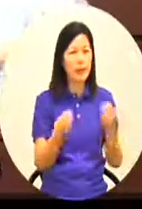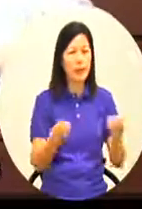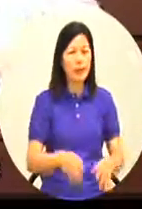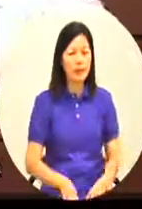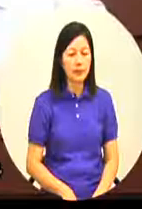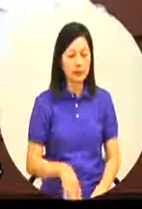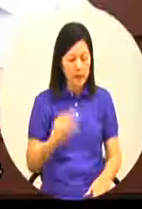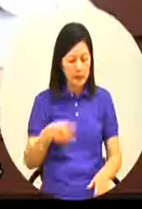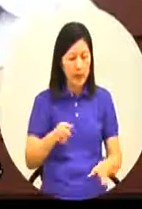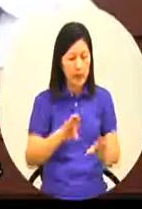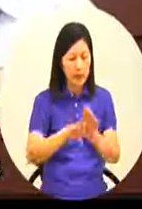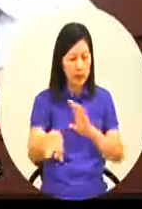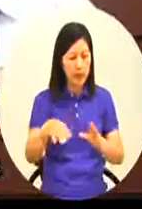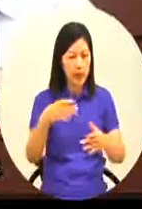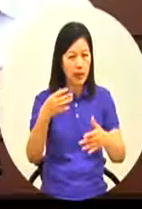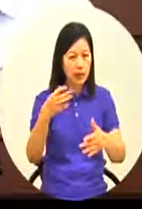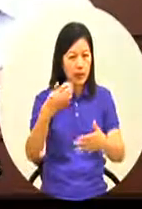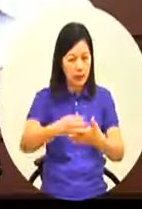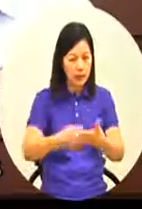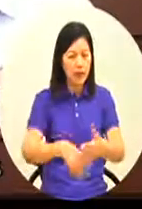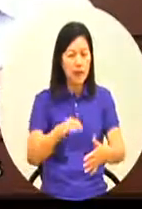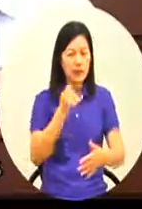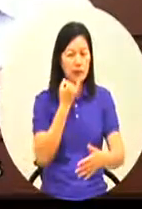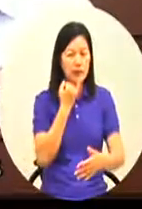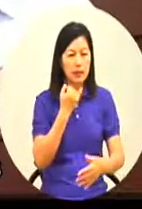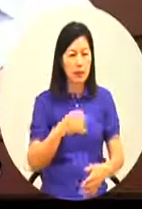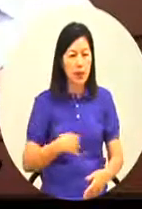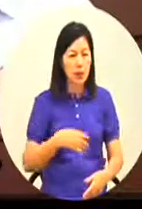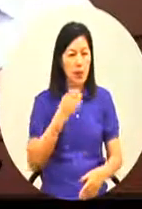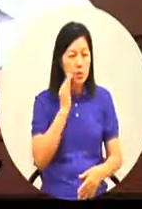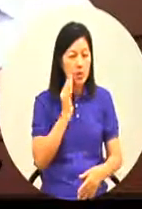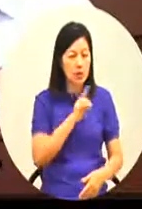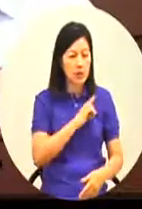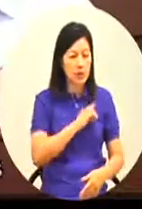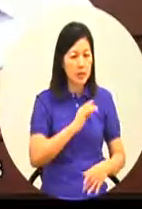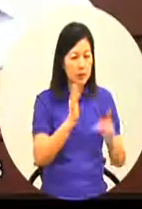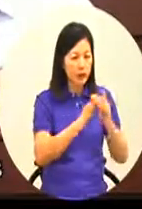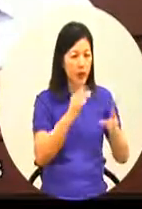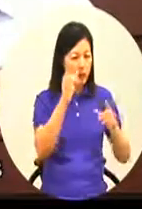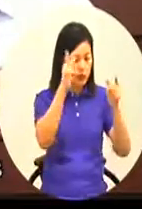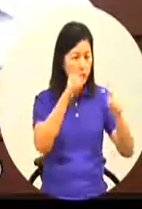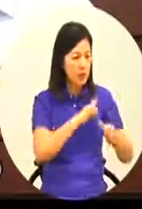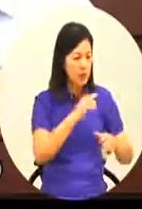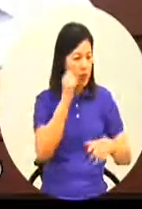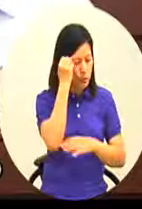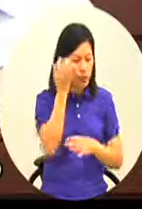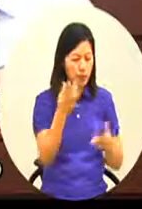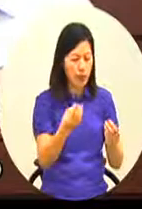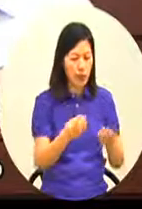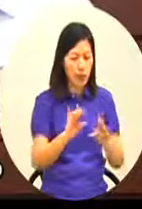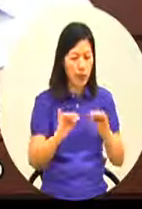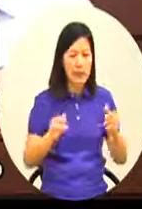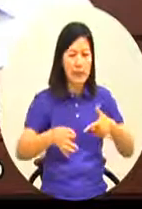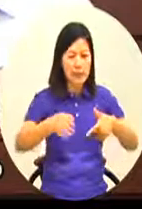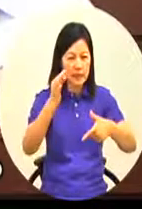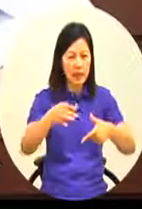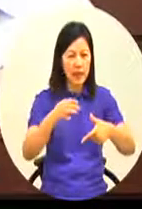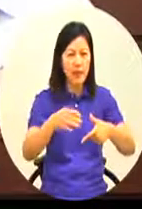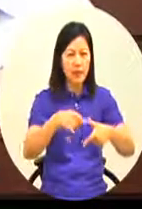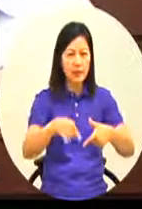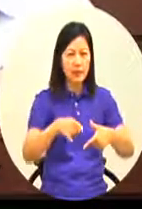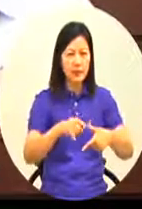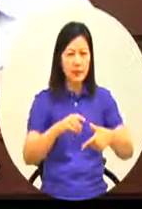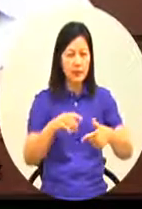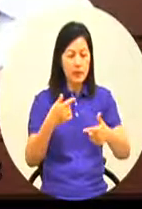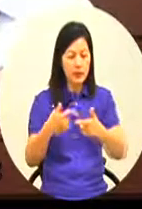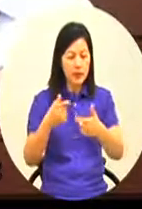是说今天假设这个不是房东自住的，所以他如果房屋税他会或地价税他会有所谓不适用所谓的自住的这